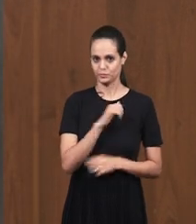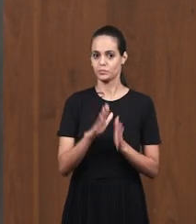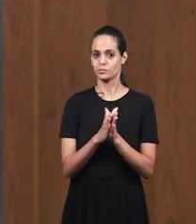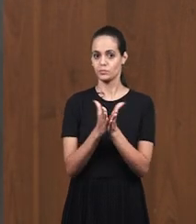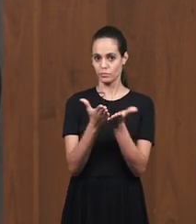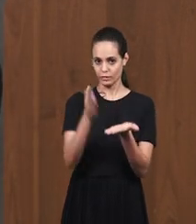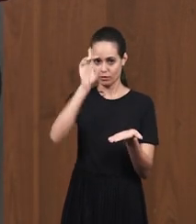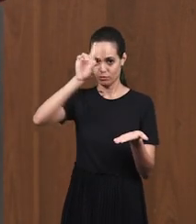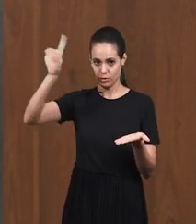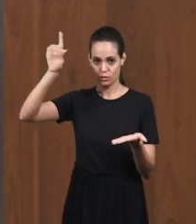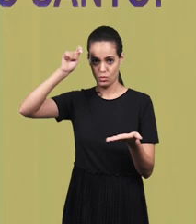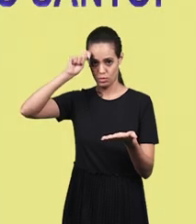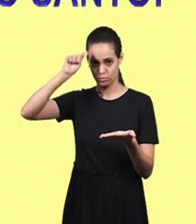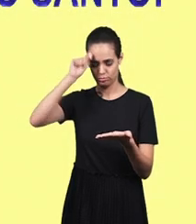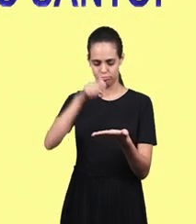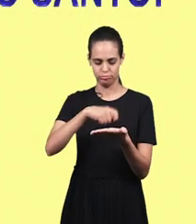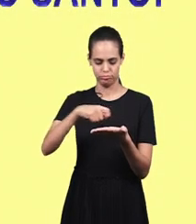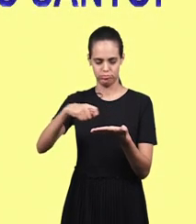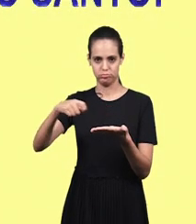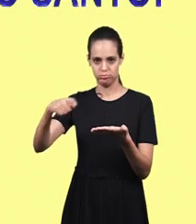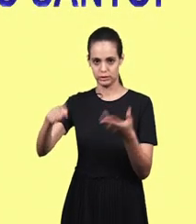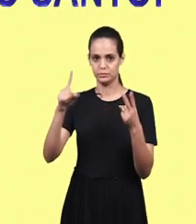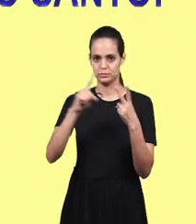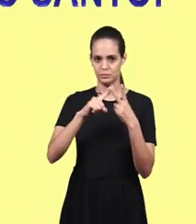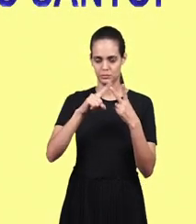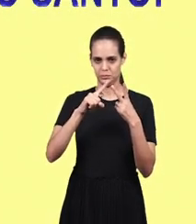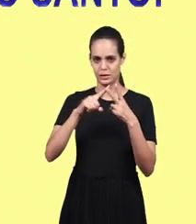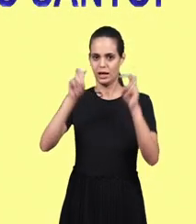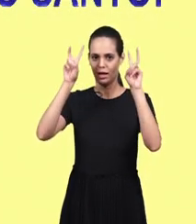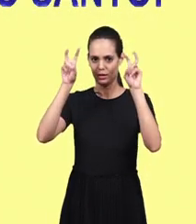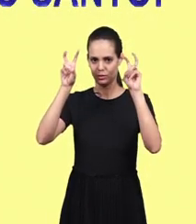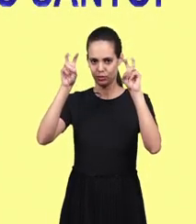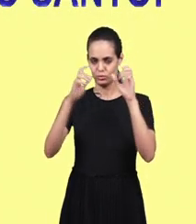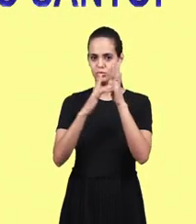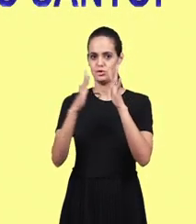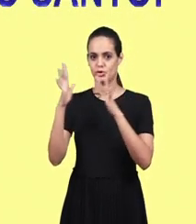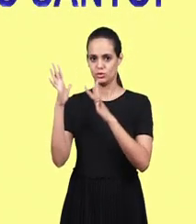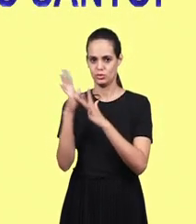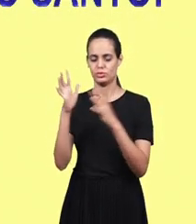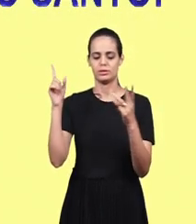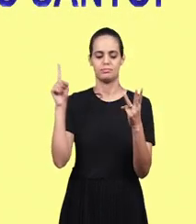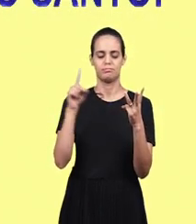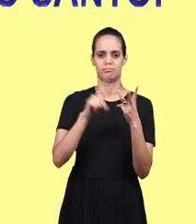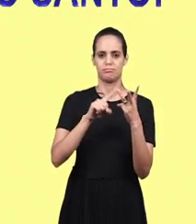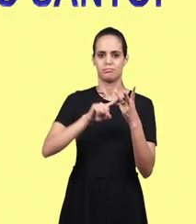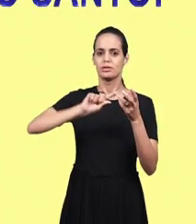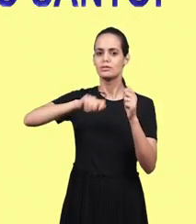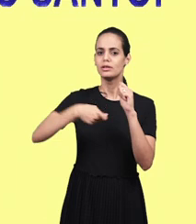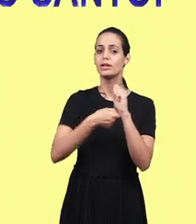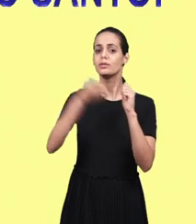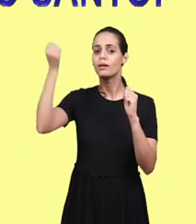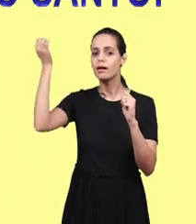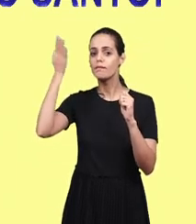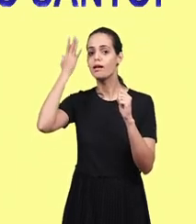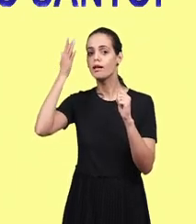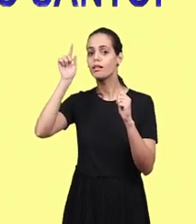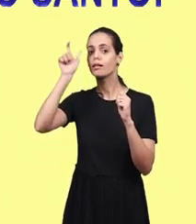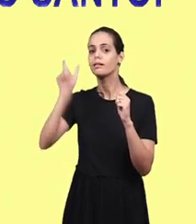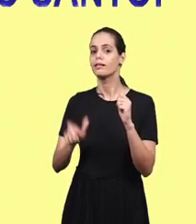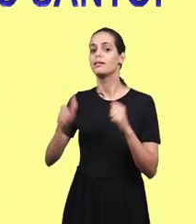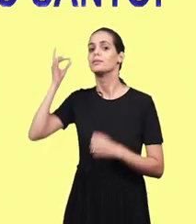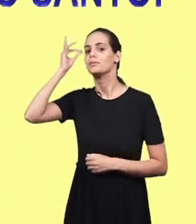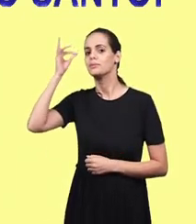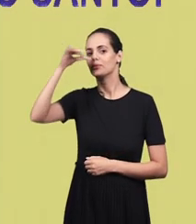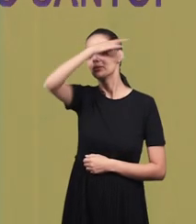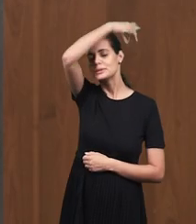de la Bible est Dieu, c'est le premier enseignement, le principal sujet c'est Jésus, et c'est lui qui nous révèle le secret de la parole